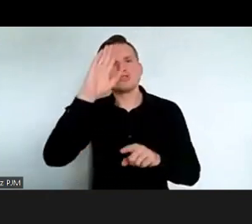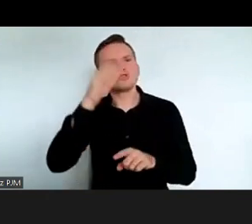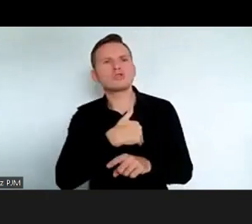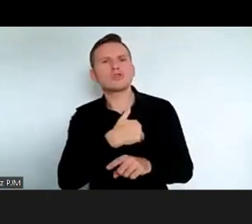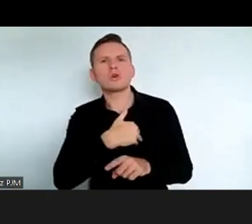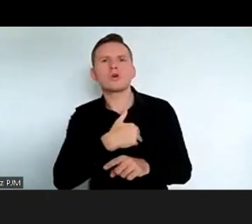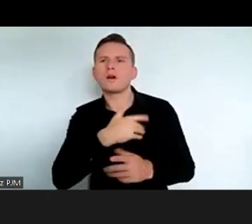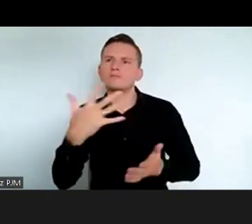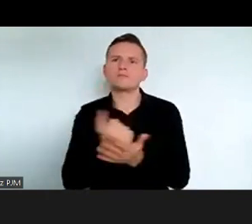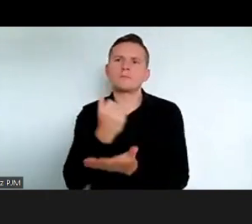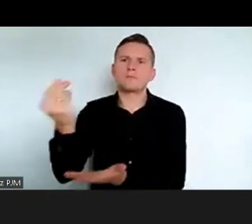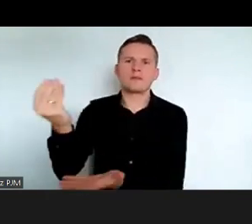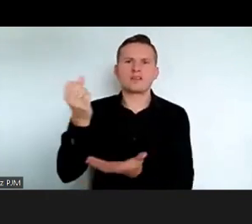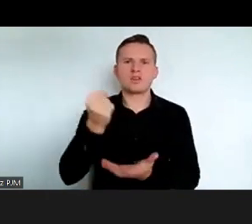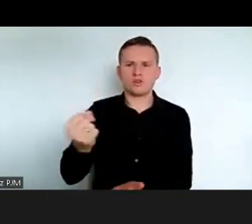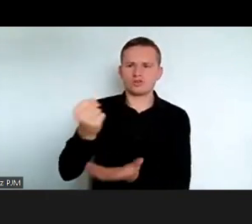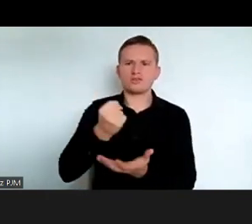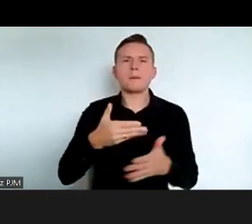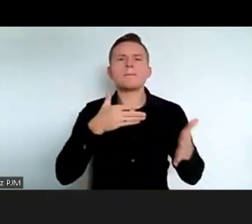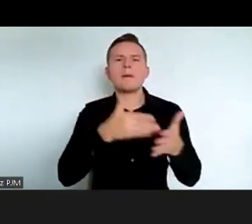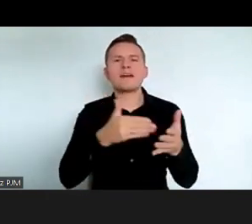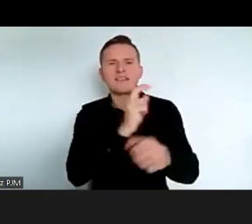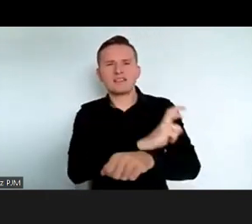likwidację barier architektonicznych?